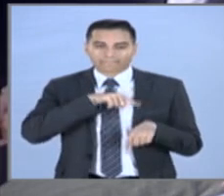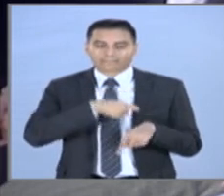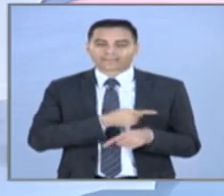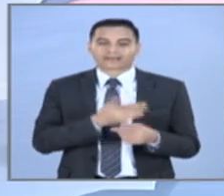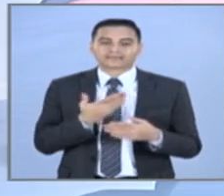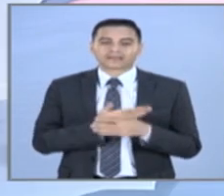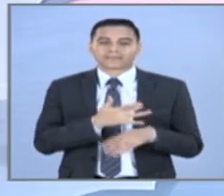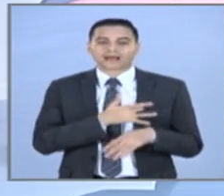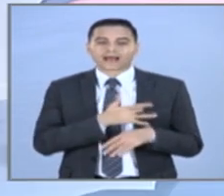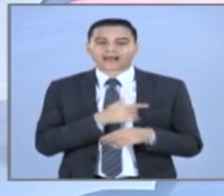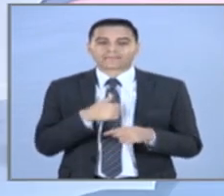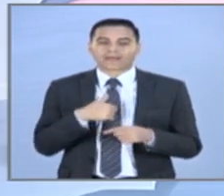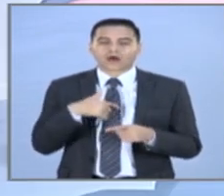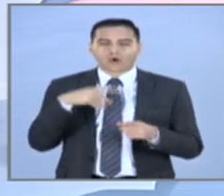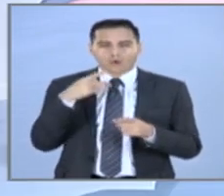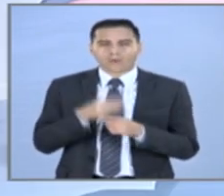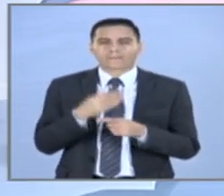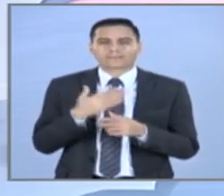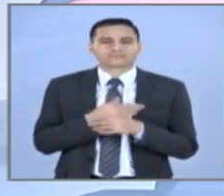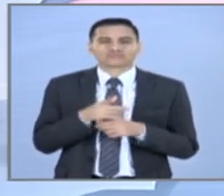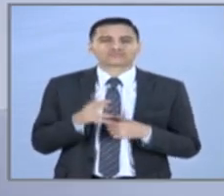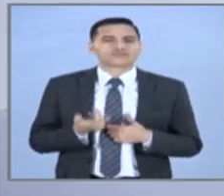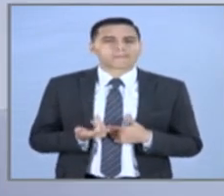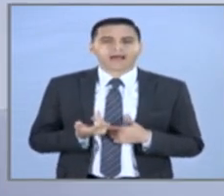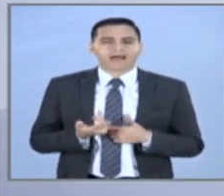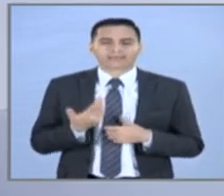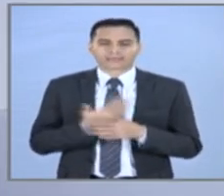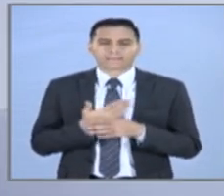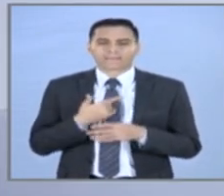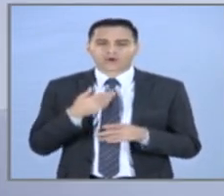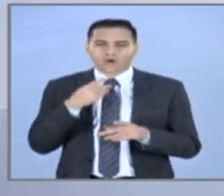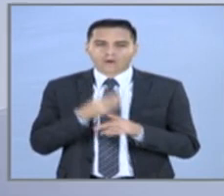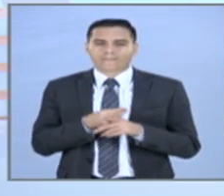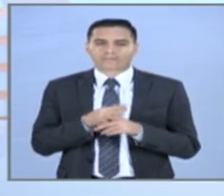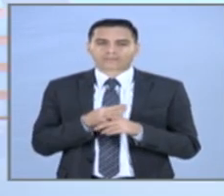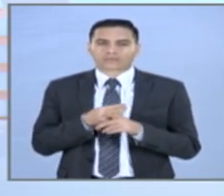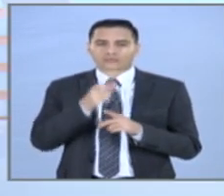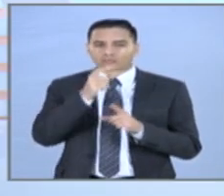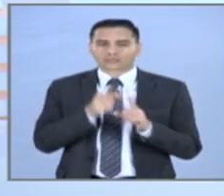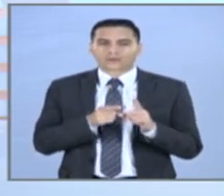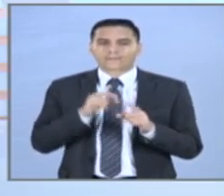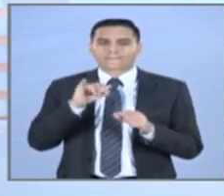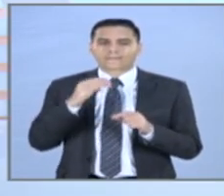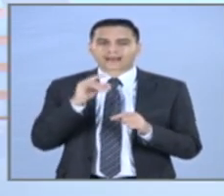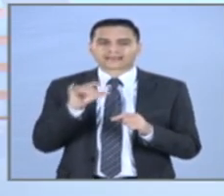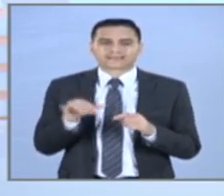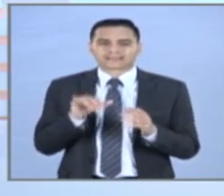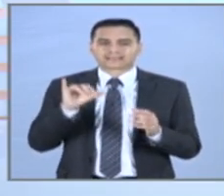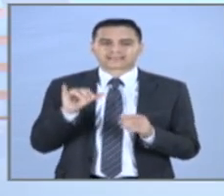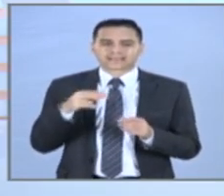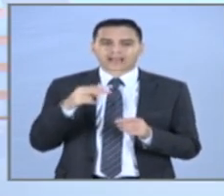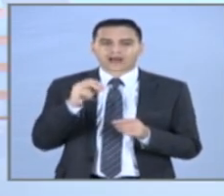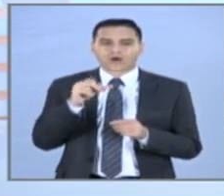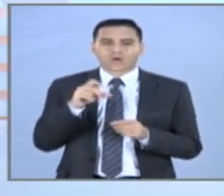اشمعنى القلب؟ هو أنا طبعاً متأثرة بدكتورنا مجدي يعقوب. يعني سبحان الله، الدكتور مجدي يعقوب مؤثر في